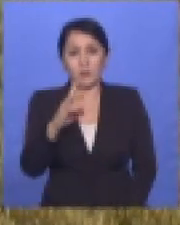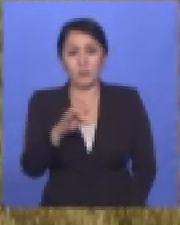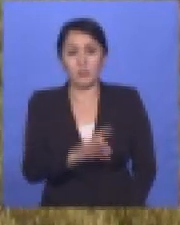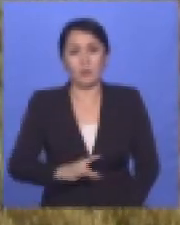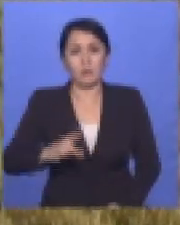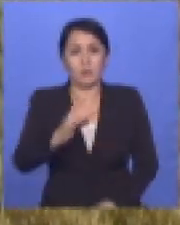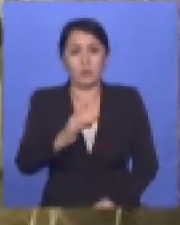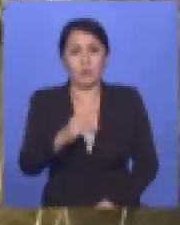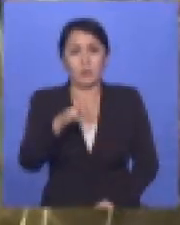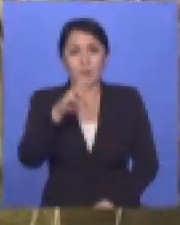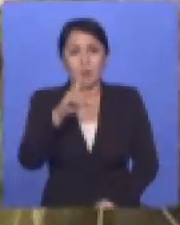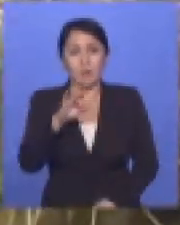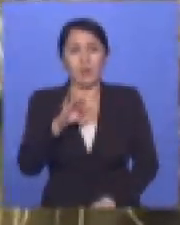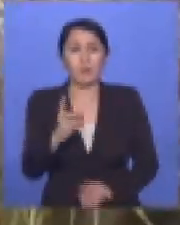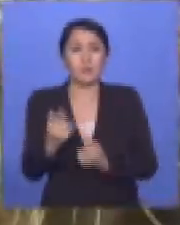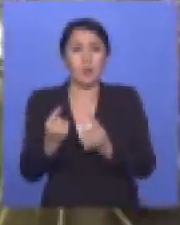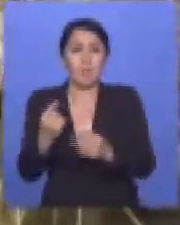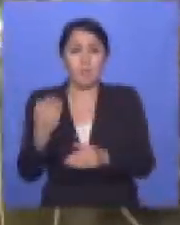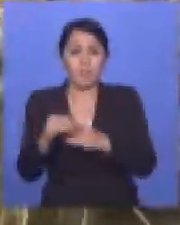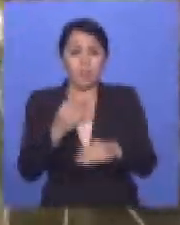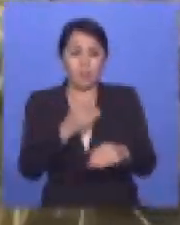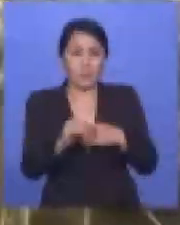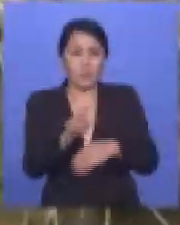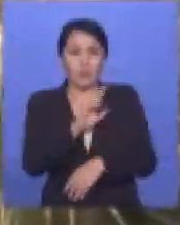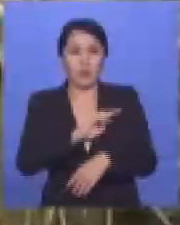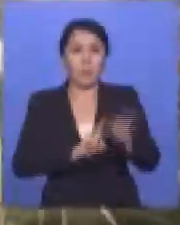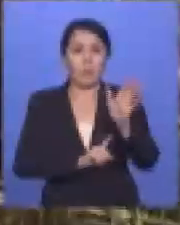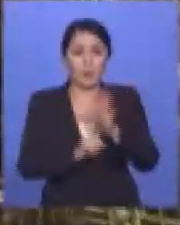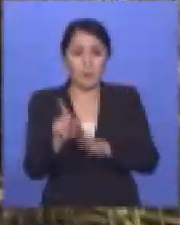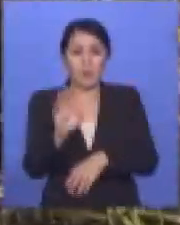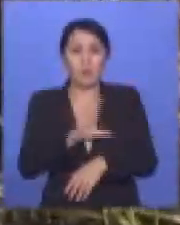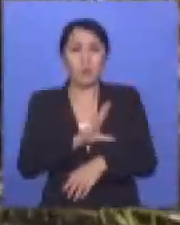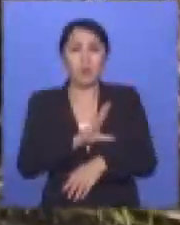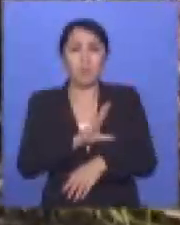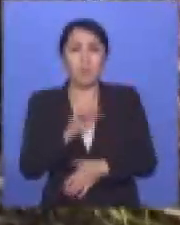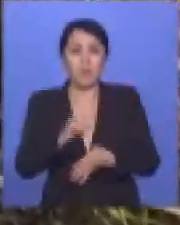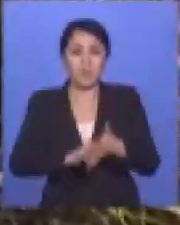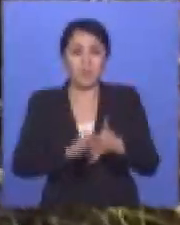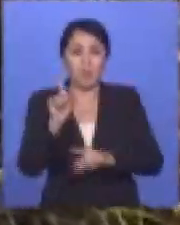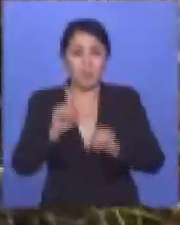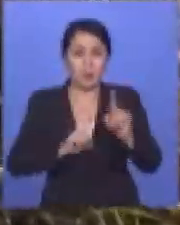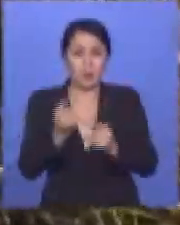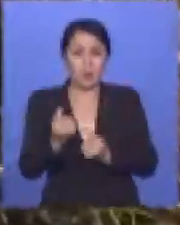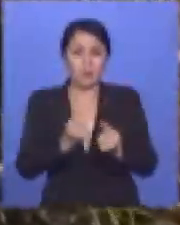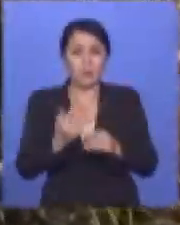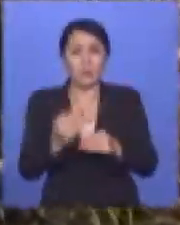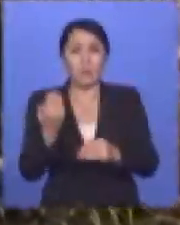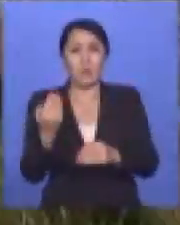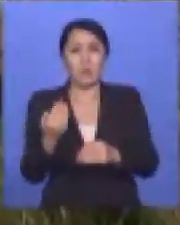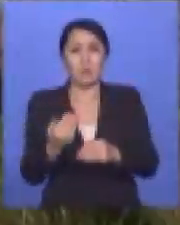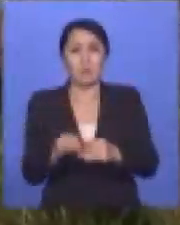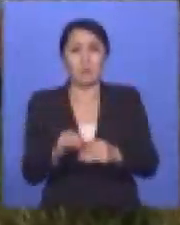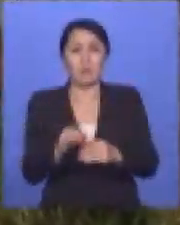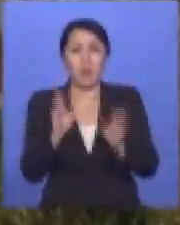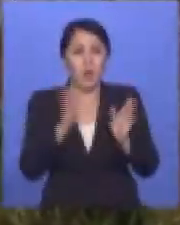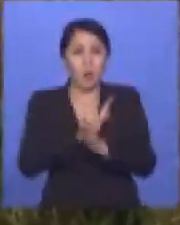шаруасы Александр Лугининнің егістік алқабы. Қазір мұнда жұмыс қызу жүріп жатыр. Жаңбырдың салдарынан егін жинау науқаны ұзаққа созылып кетті.